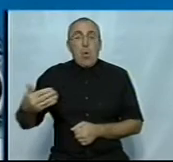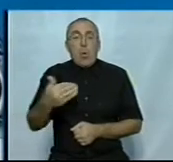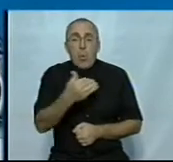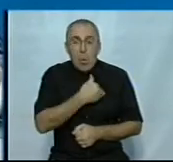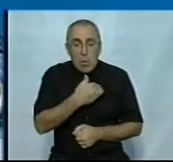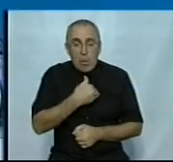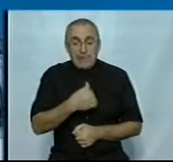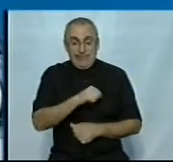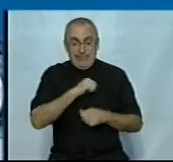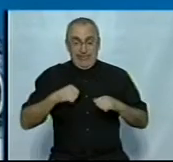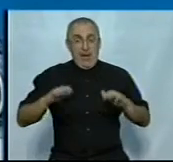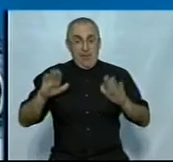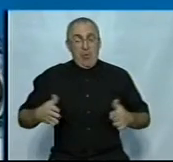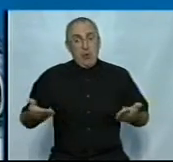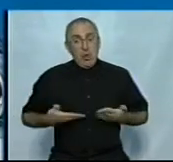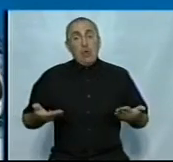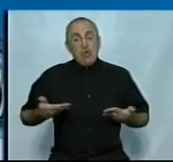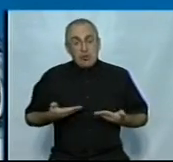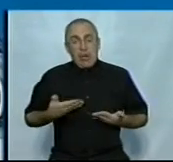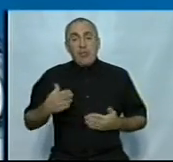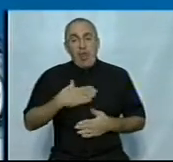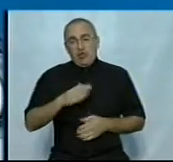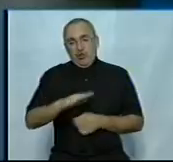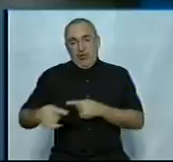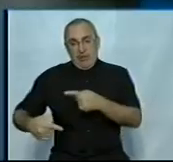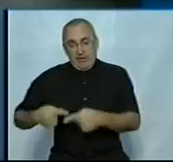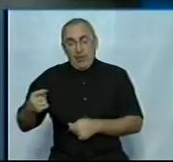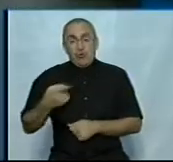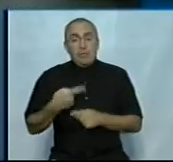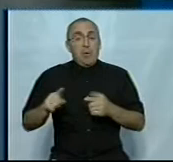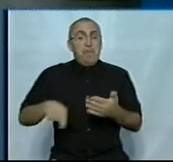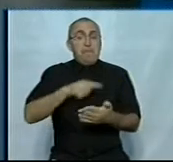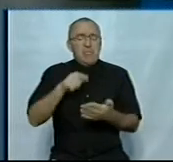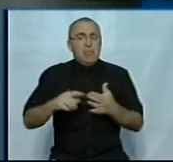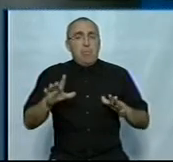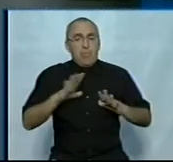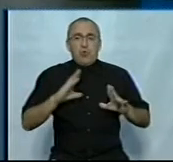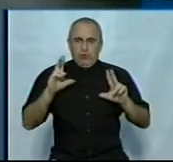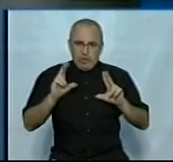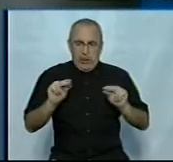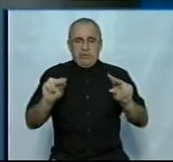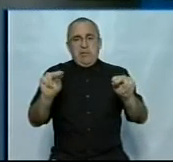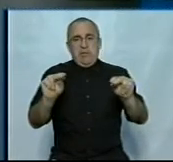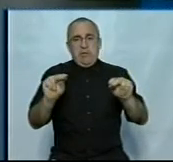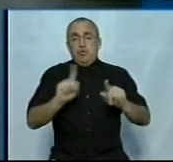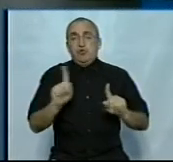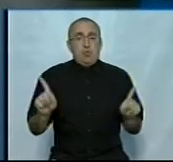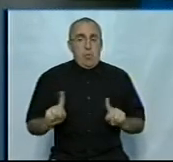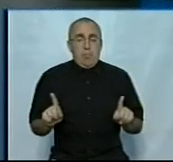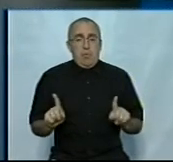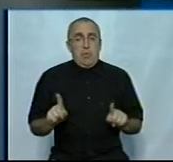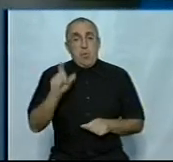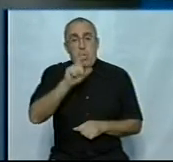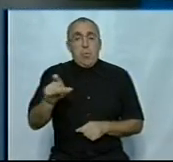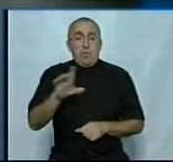хочемо і самі жити, і щоб жили наші діти. Хочемо, щоб це місто було і щасливим, і щоб